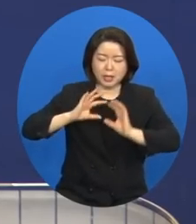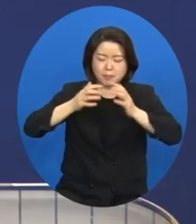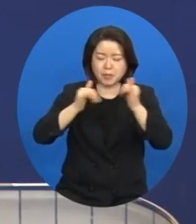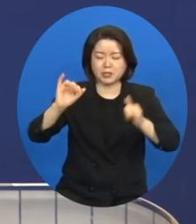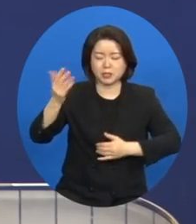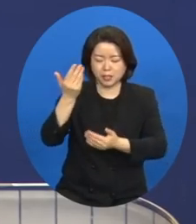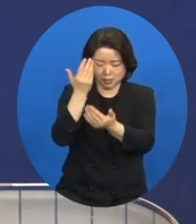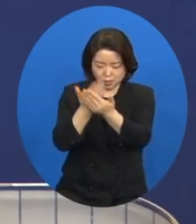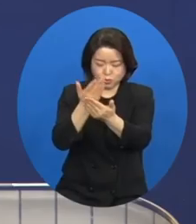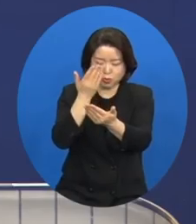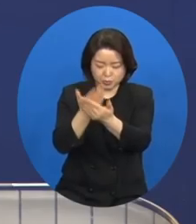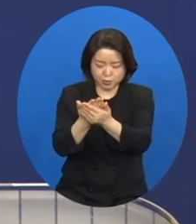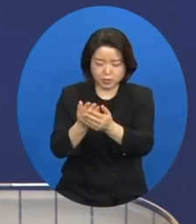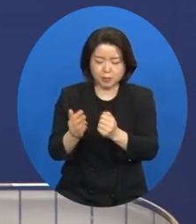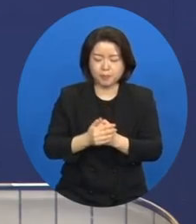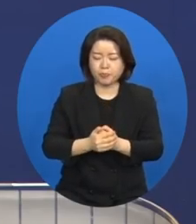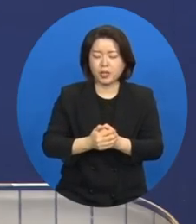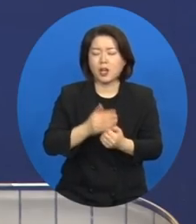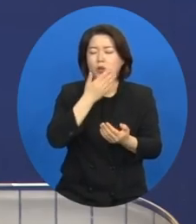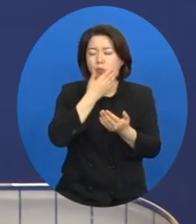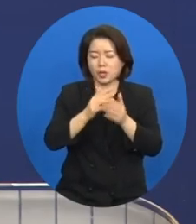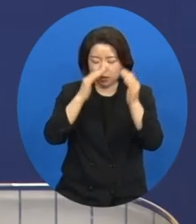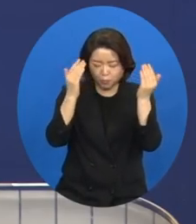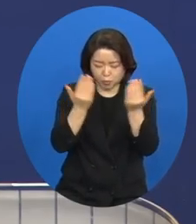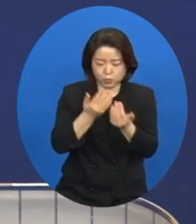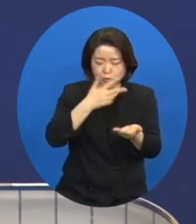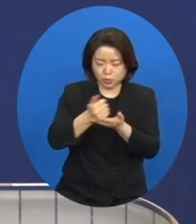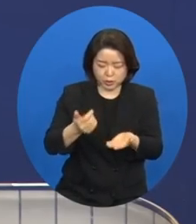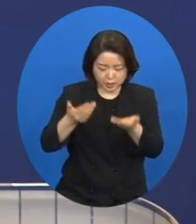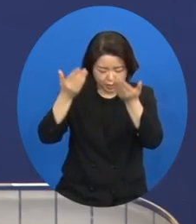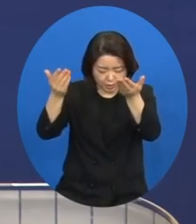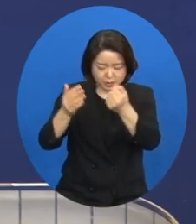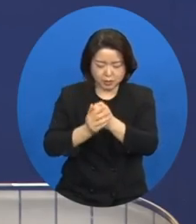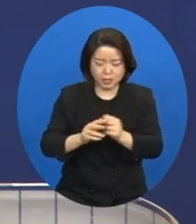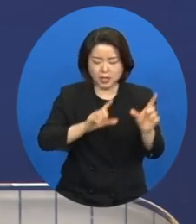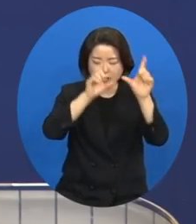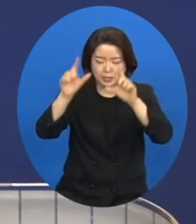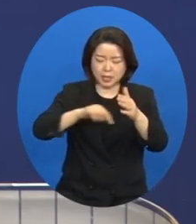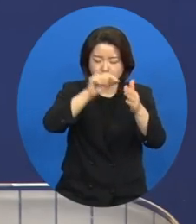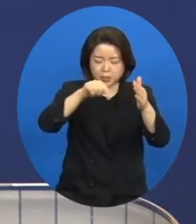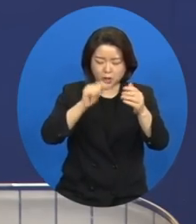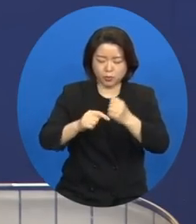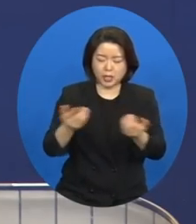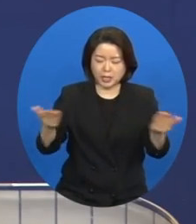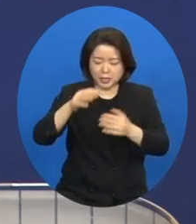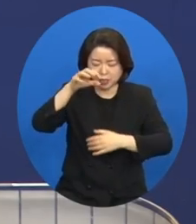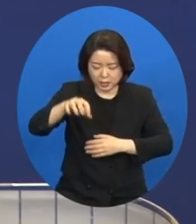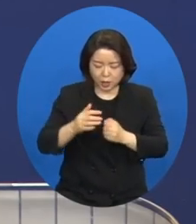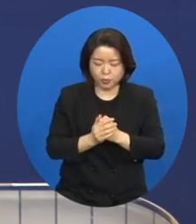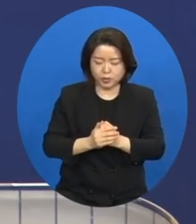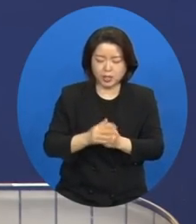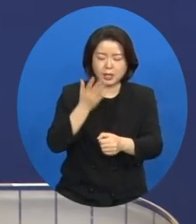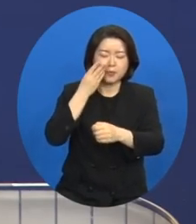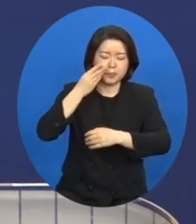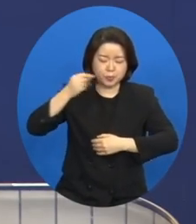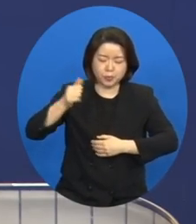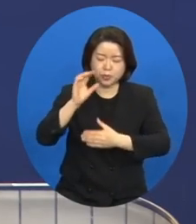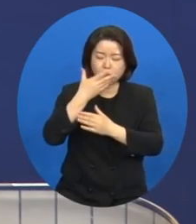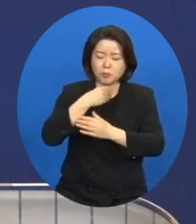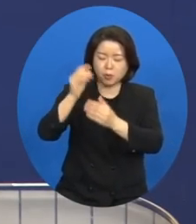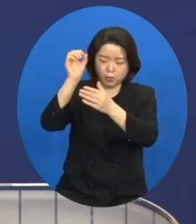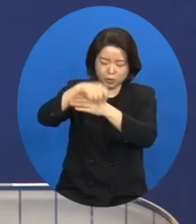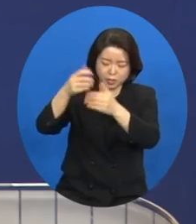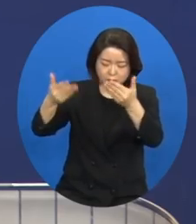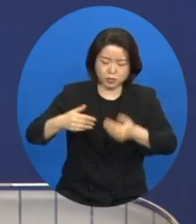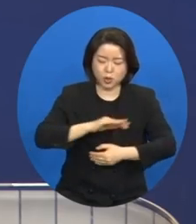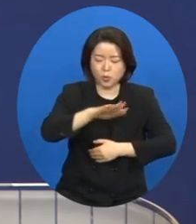하여 주시옵소서. 귀한 것을 주님께 올려드리오니 저의 삶 가운데, 직장 가운데 하나님 형통의 복을 허락하여 주시되 하나님 우리에게